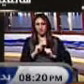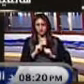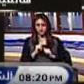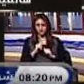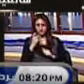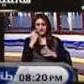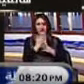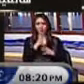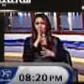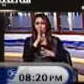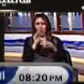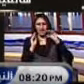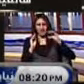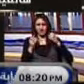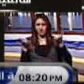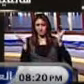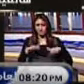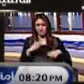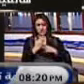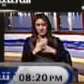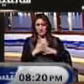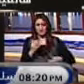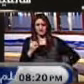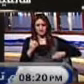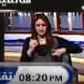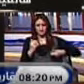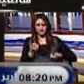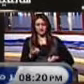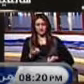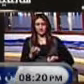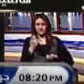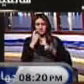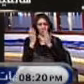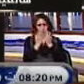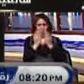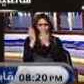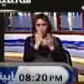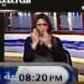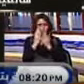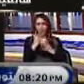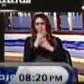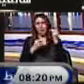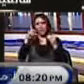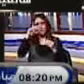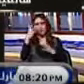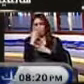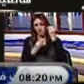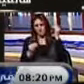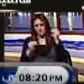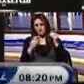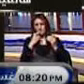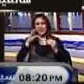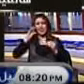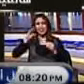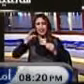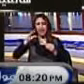يحمل هذه الأوراق وهذه الكتب الذي انهمك فيها في القراءة وقت طويل جدا. يعني المرة ما كانش شايل مصحف،